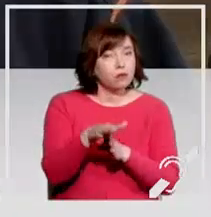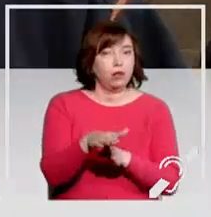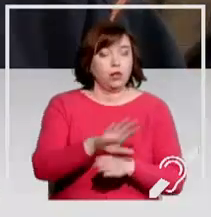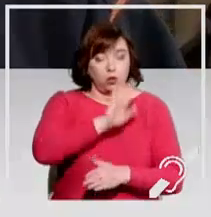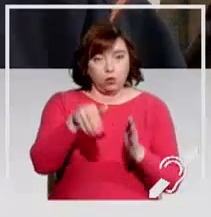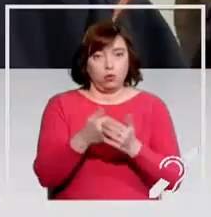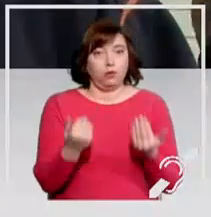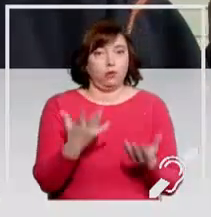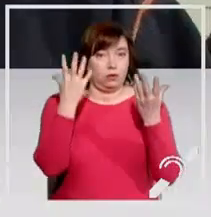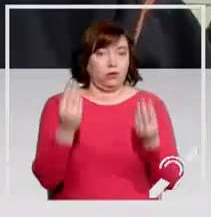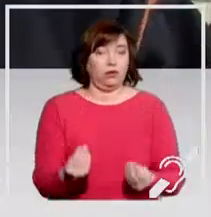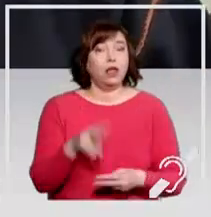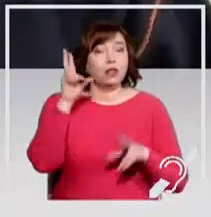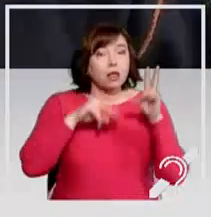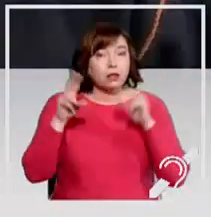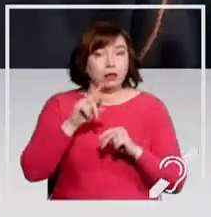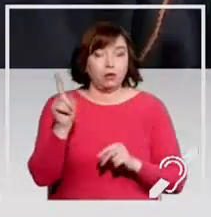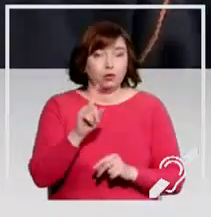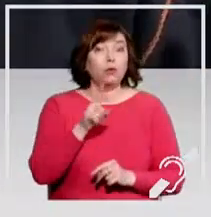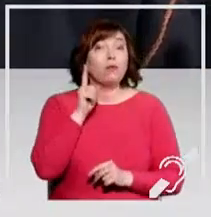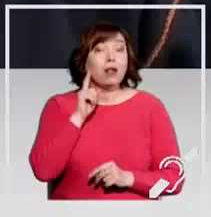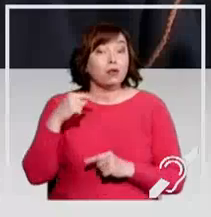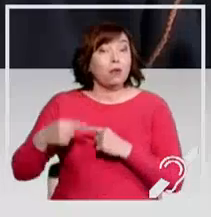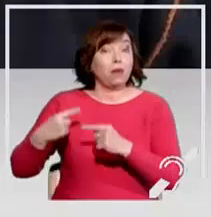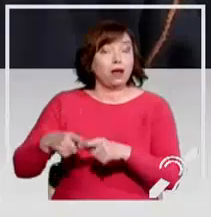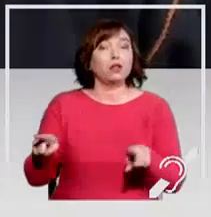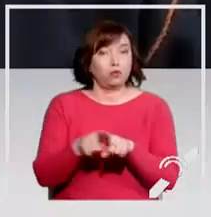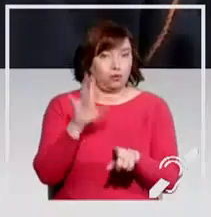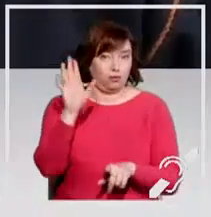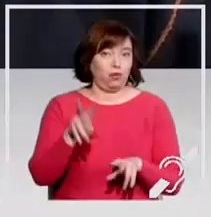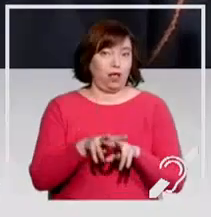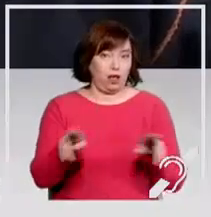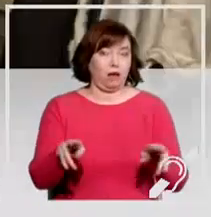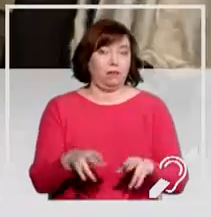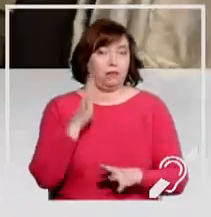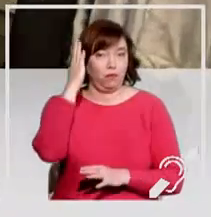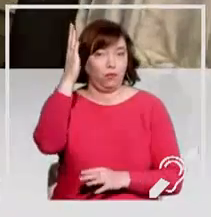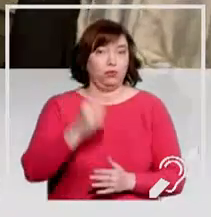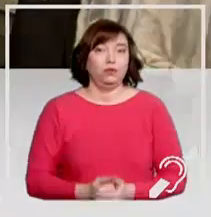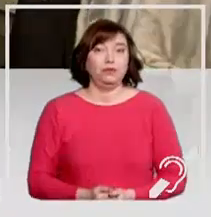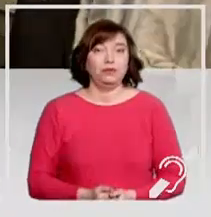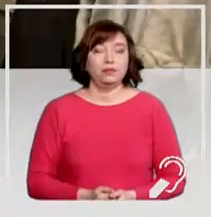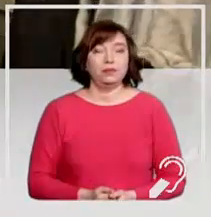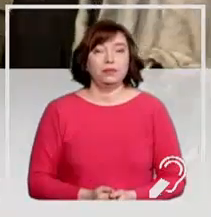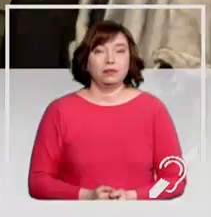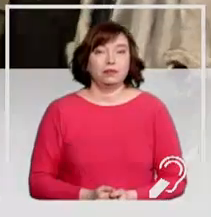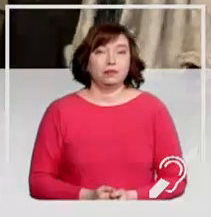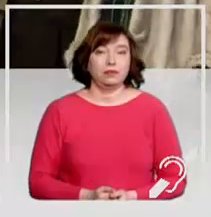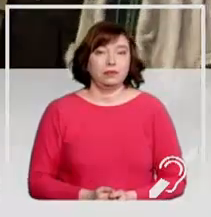și până în zilele noastre. Sperăm ca și tinerile generații să respecte această tradiție pe viitor.